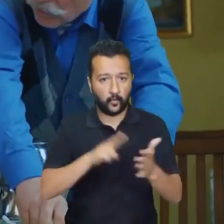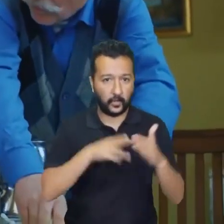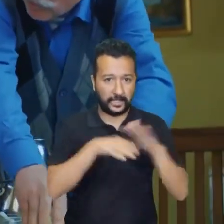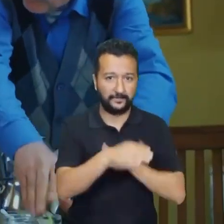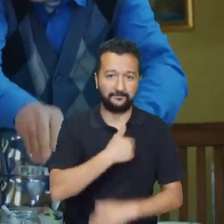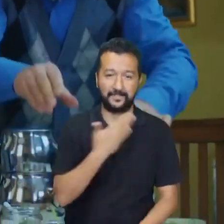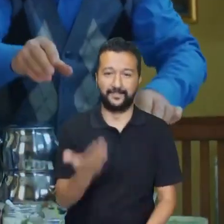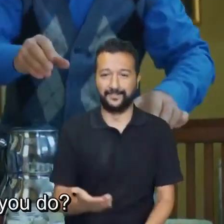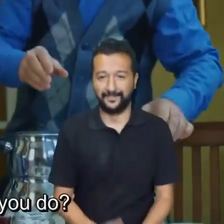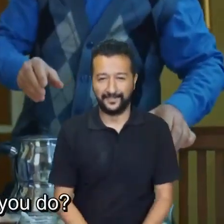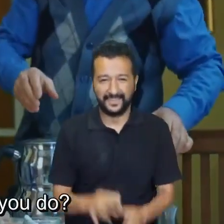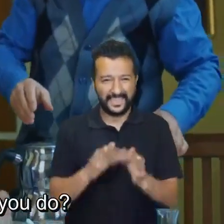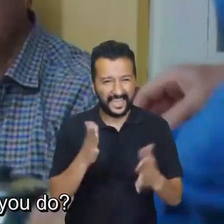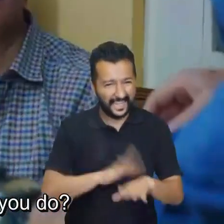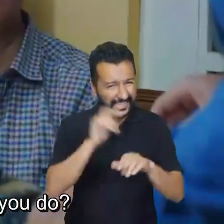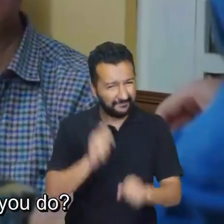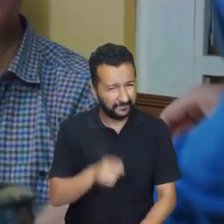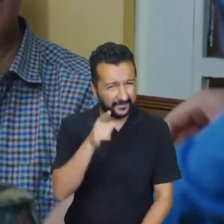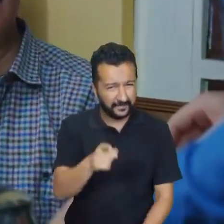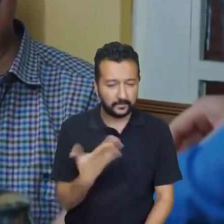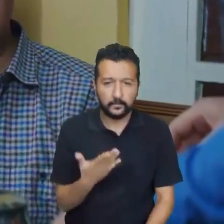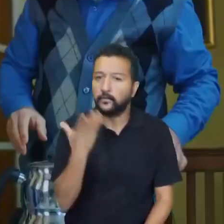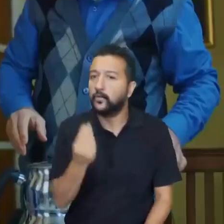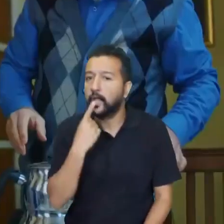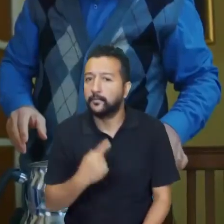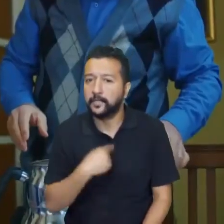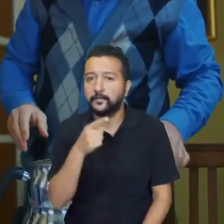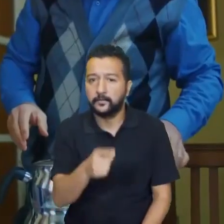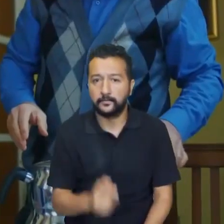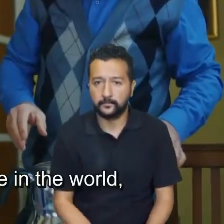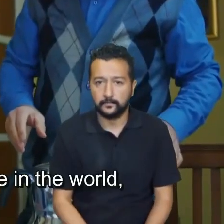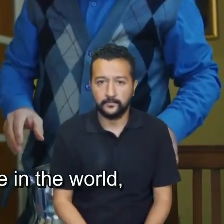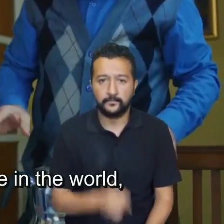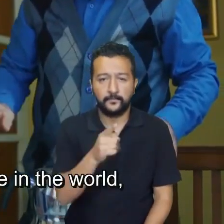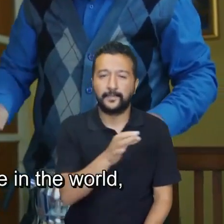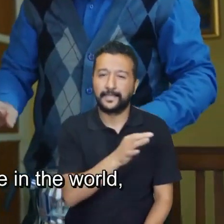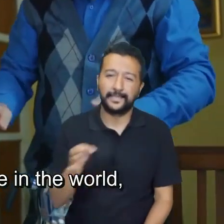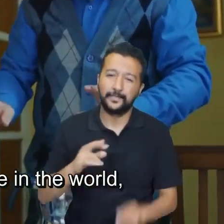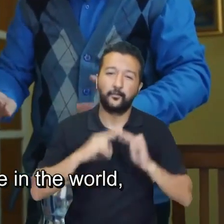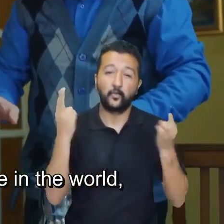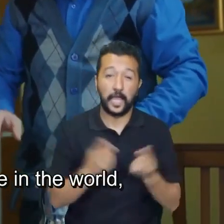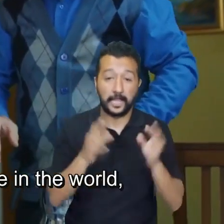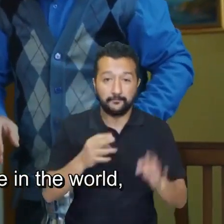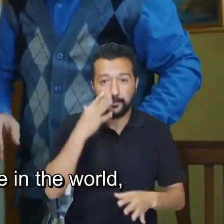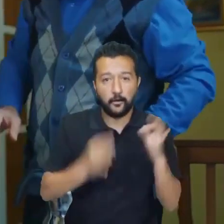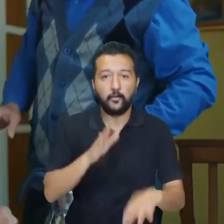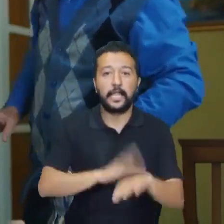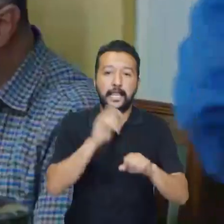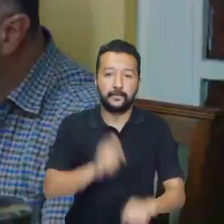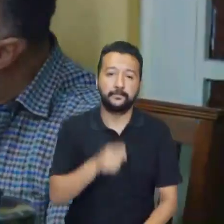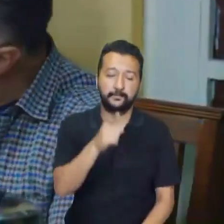ya. Nur şaşırdı. Ne yaptın, ne yaptın? Nur abi. Hiç, dünyada mısın diye kontrol ettim